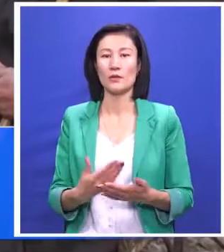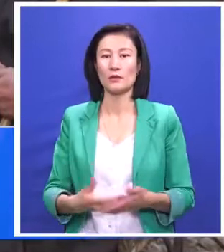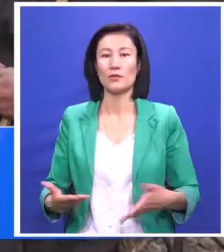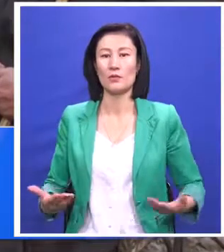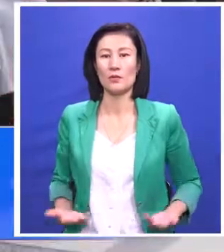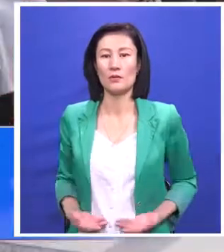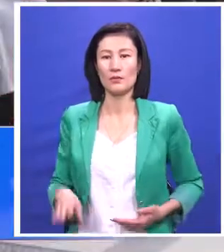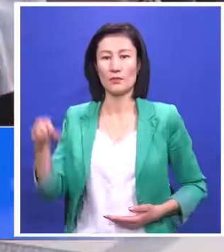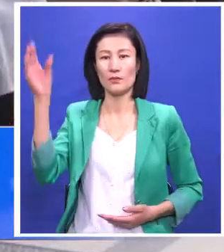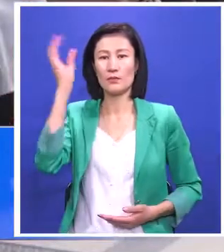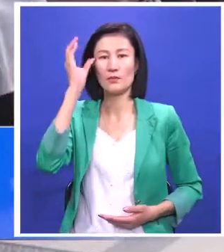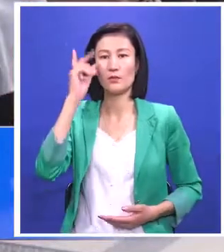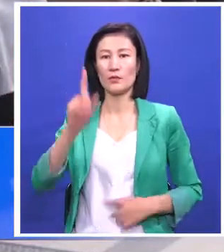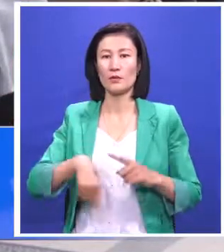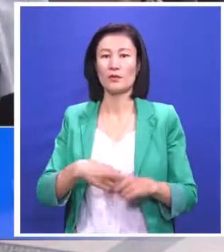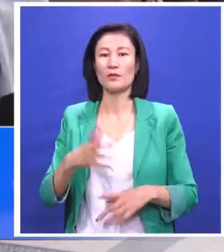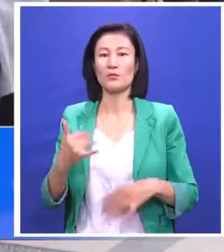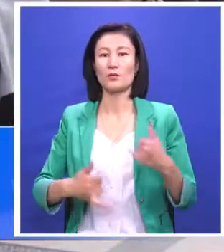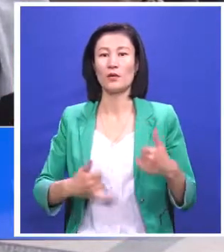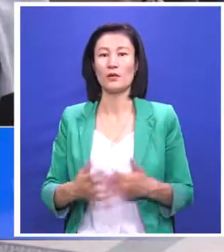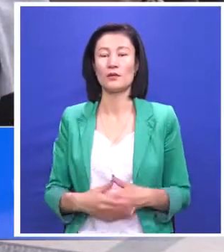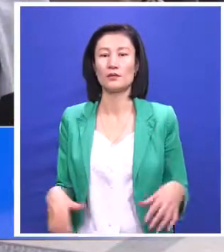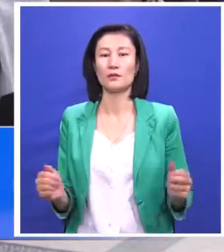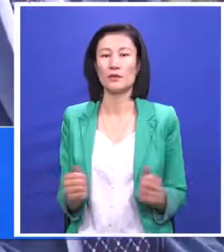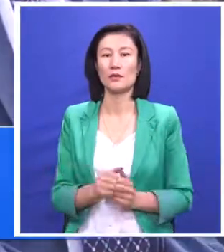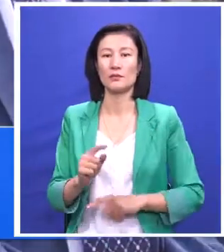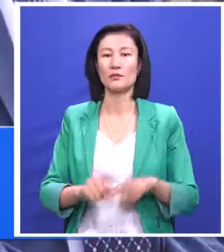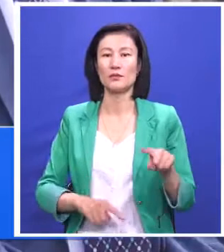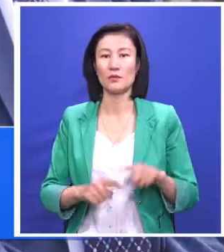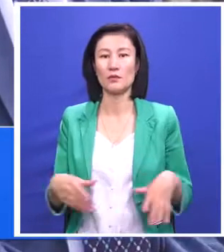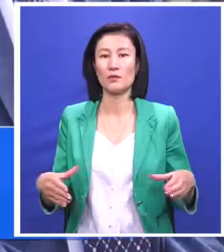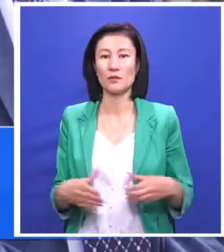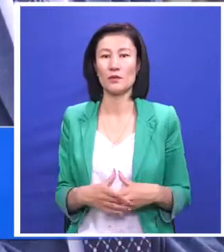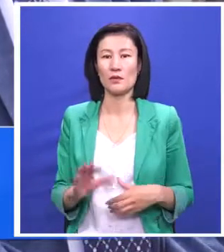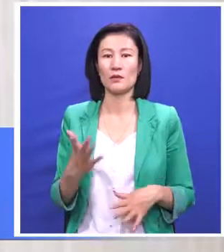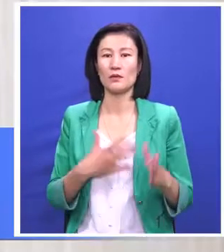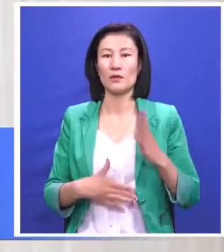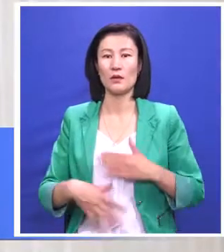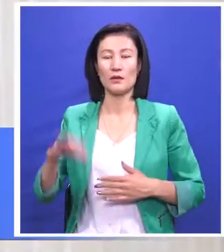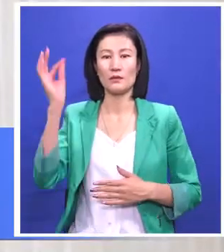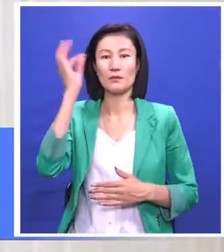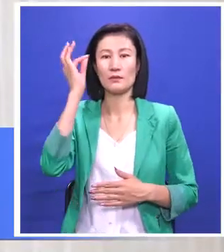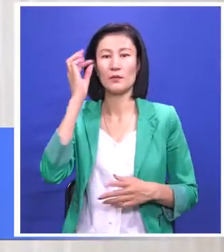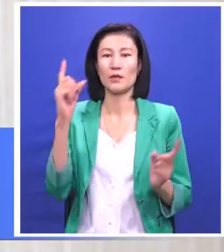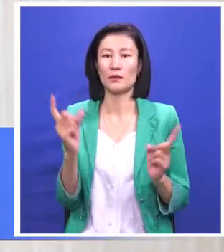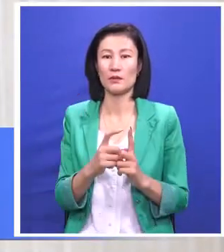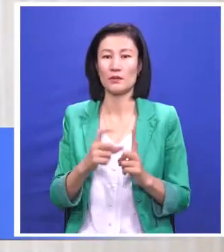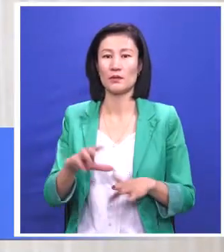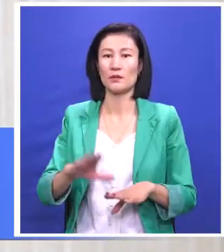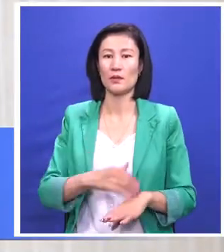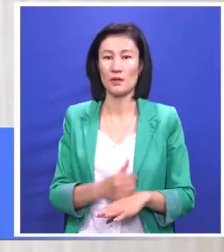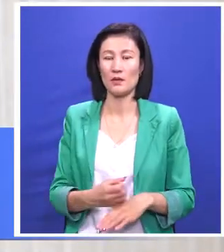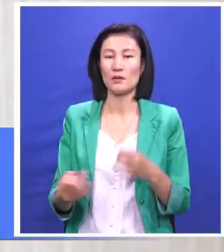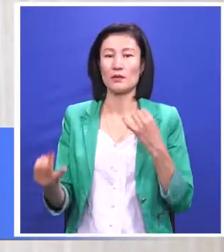өмірін білім, ғылым мен өрнектеген ұлағатты ұстазы, жақын туыстар мен әріптестері сағынышпен еске алып, жылы сөздер мен жақсы